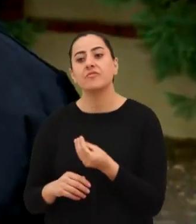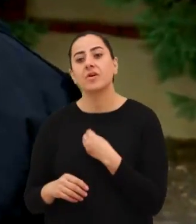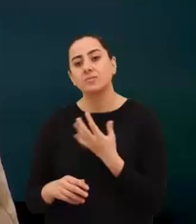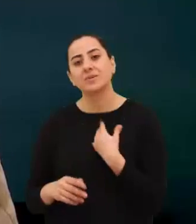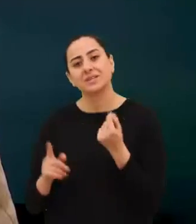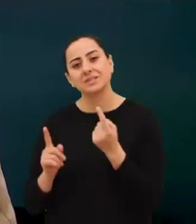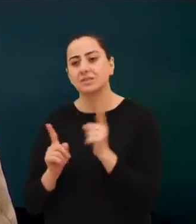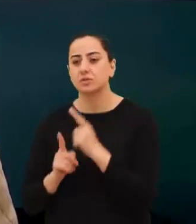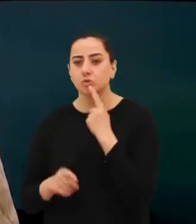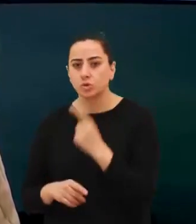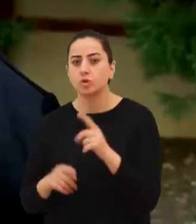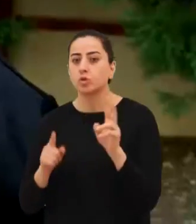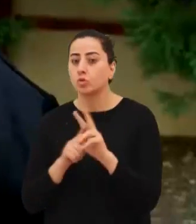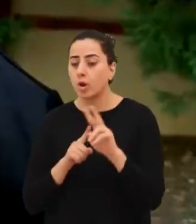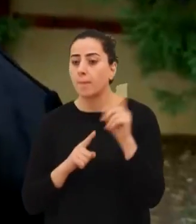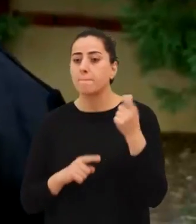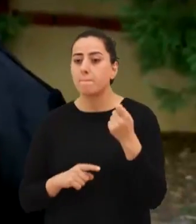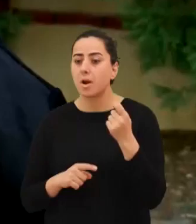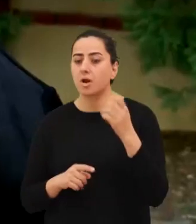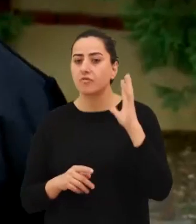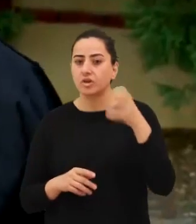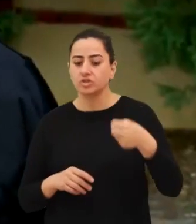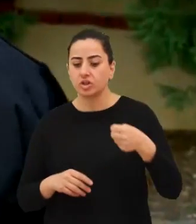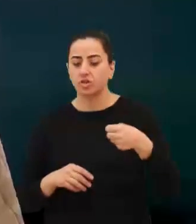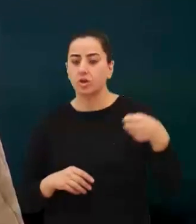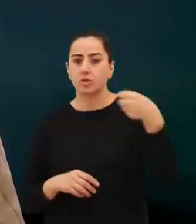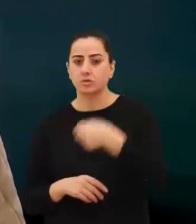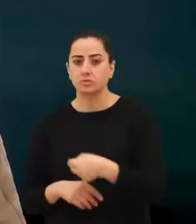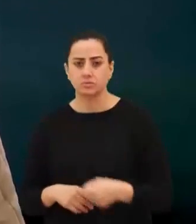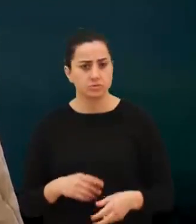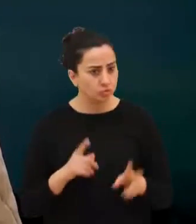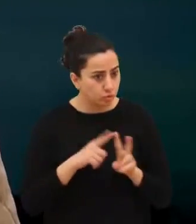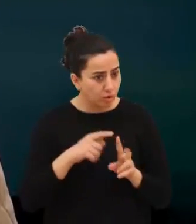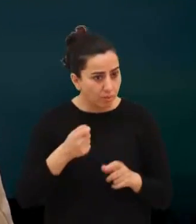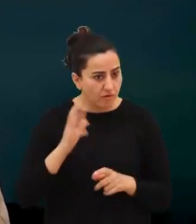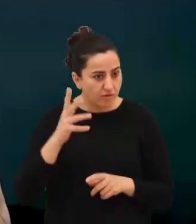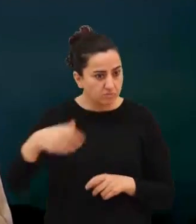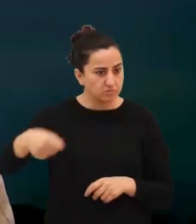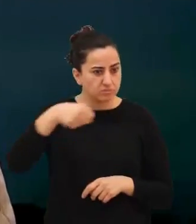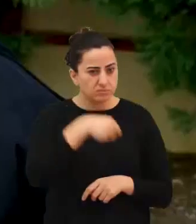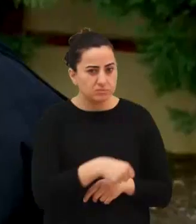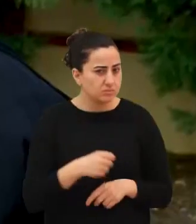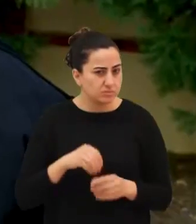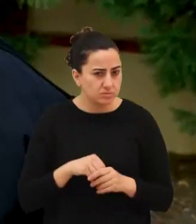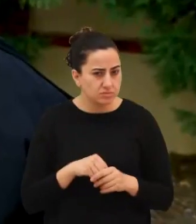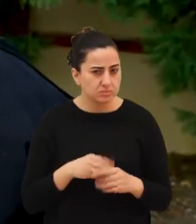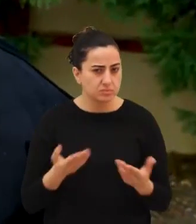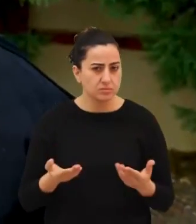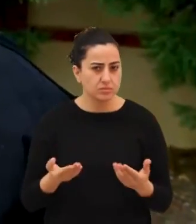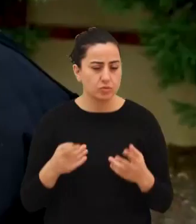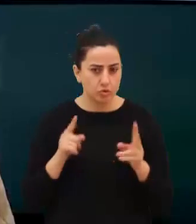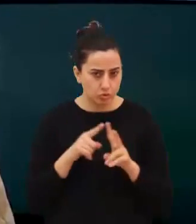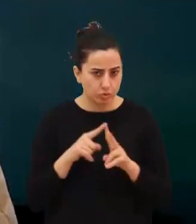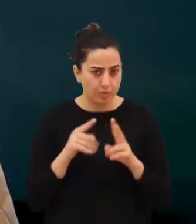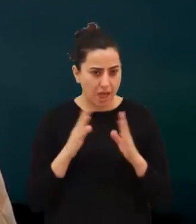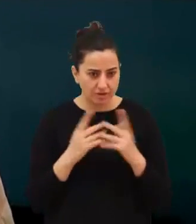kadarını söyleyeyim. Nurhan Bey para dolu bir çantayla buraya geldi. Nurhan eve para dolu çantayla mı geldi? Nurhan